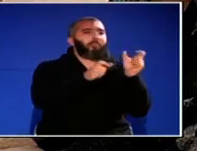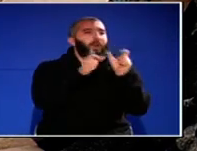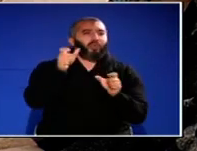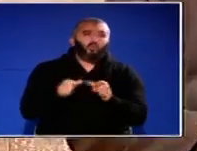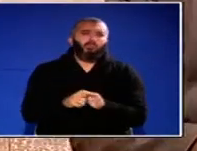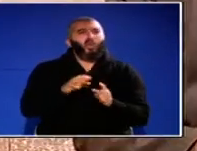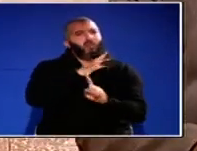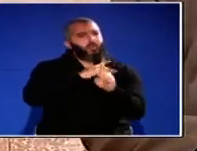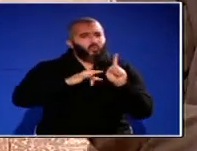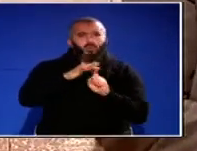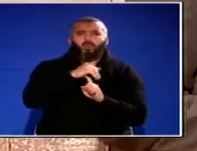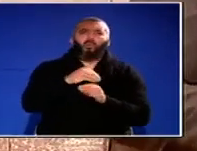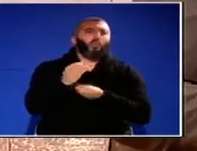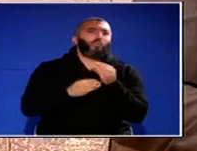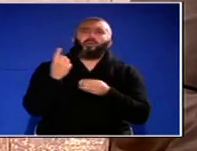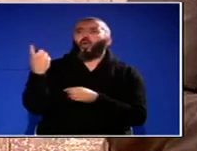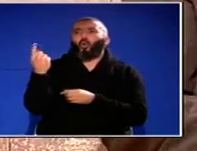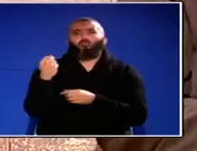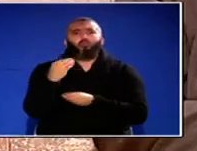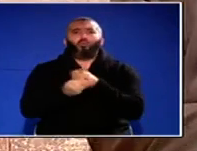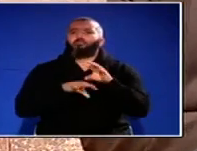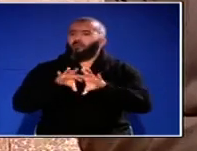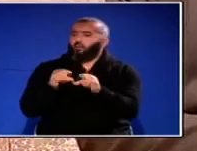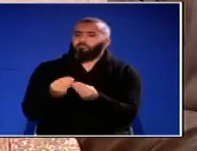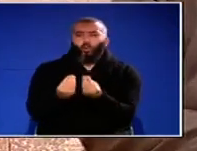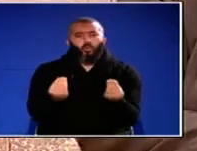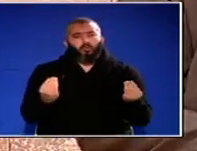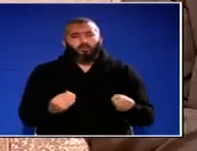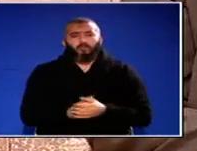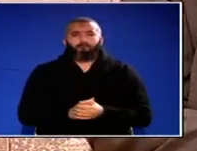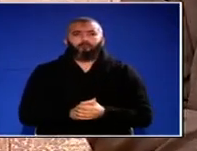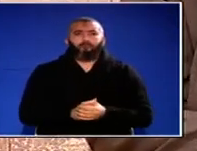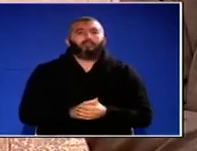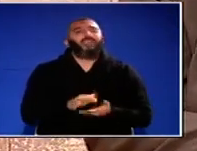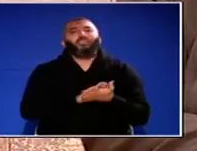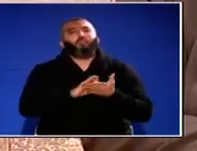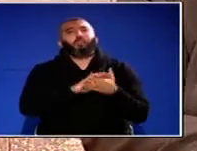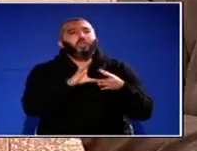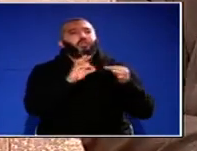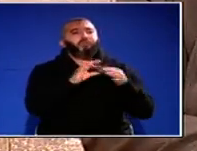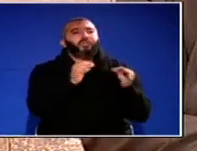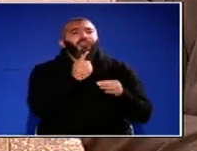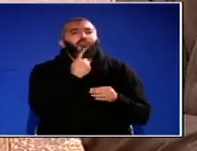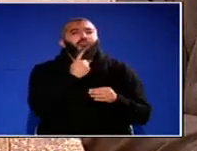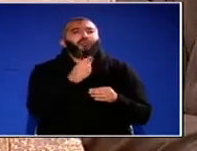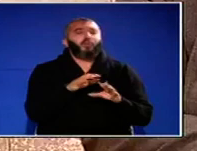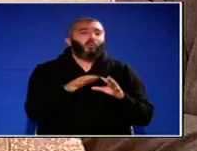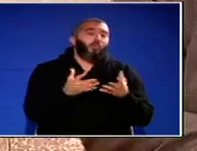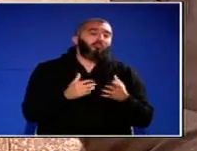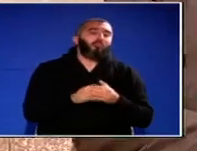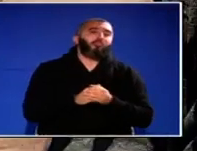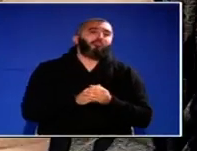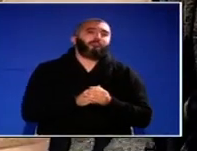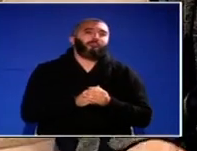يظلم نفسه. ثنائية الظلم والشهر المحرم في رجب. شكرا أستاذ أحمد. ربي